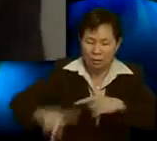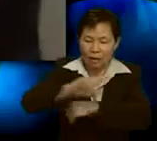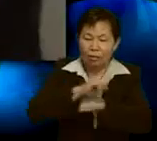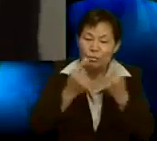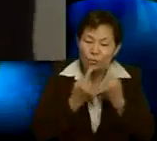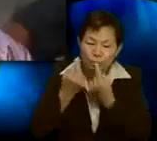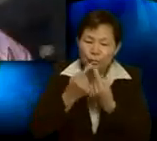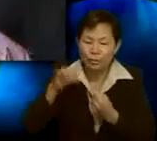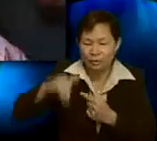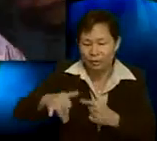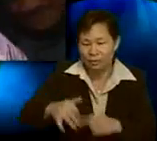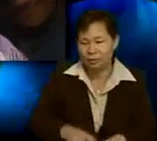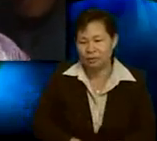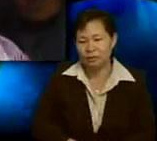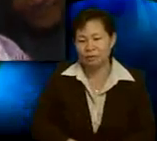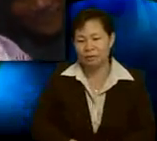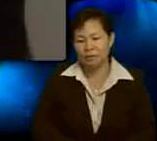Ya.